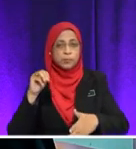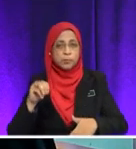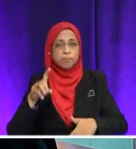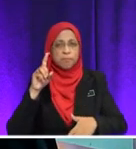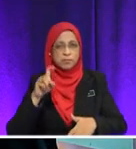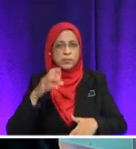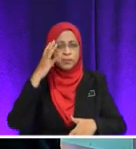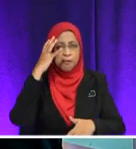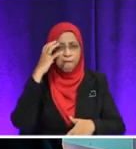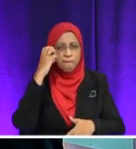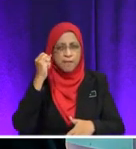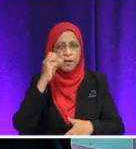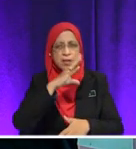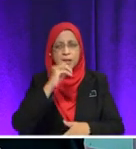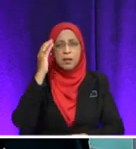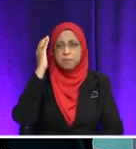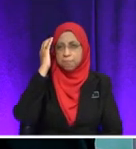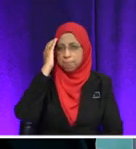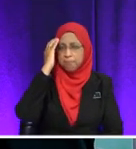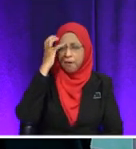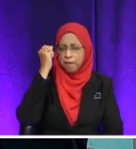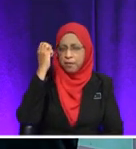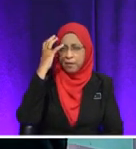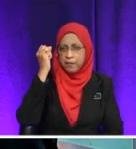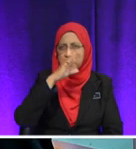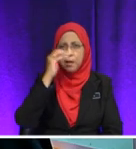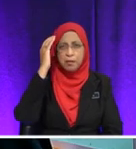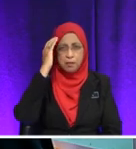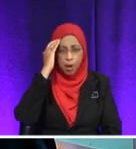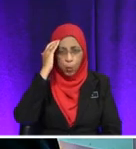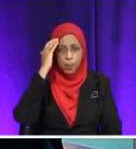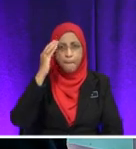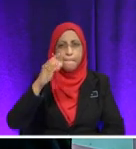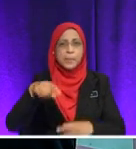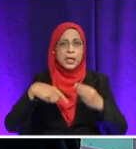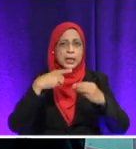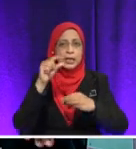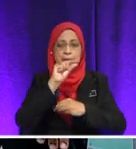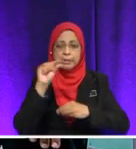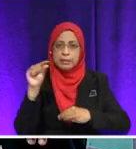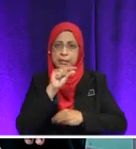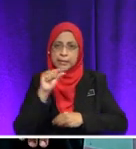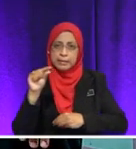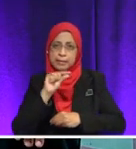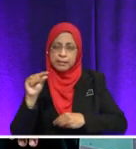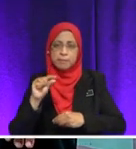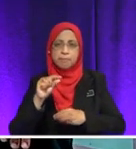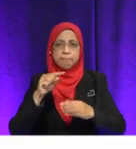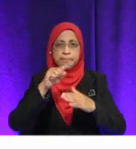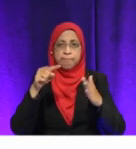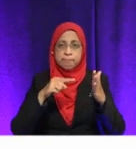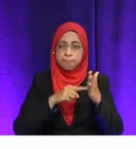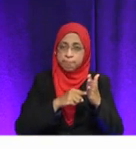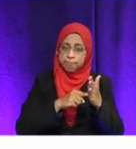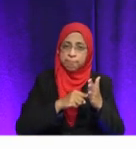hafal tapi tidak tahu kita tahu Jadi untuk gagasan dengan